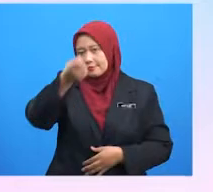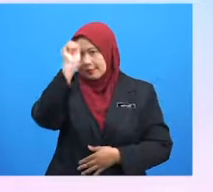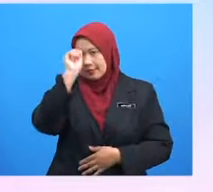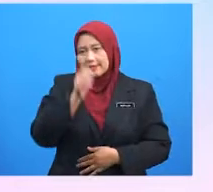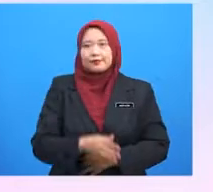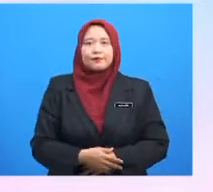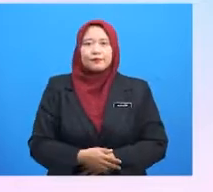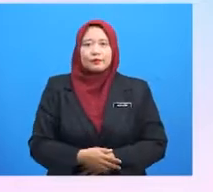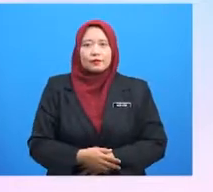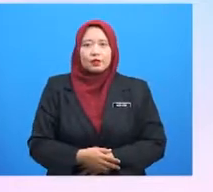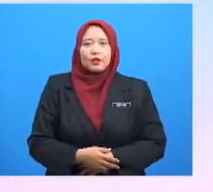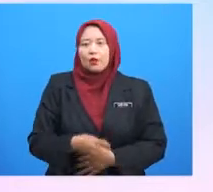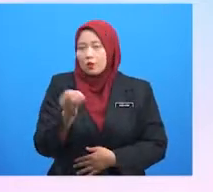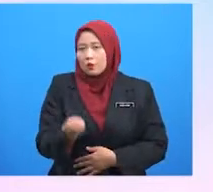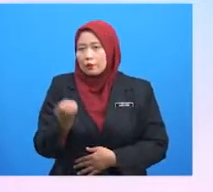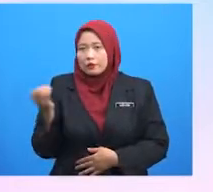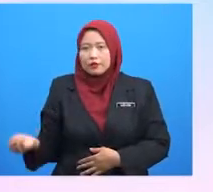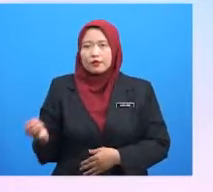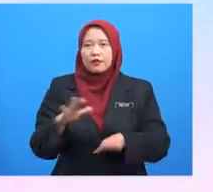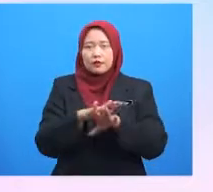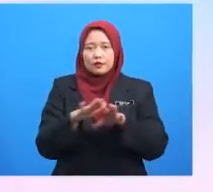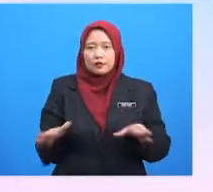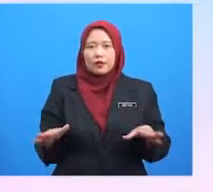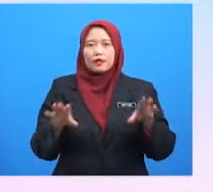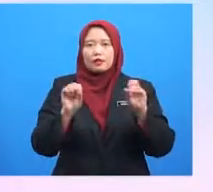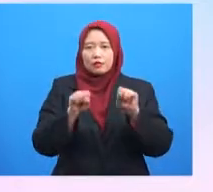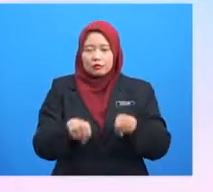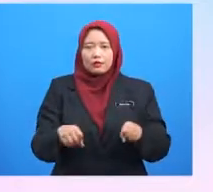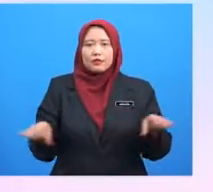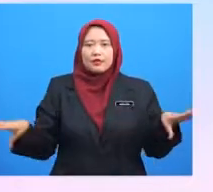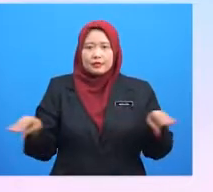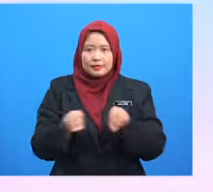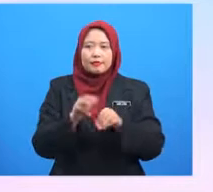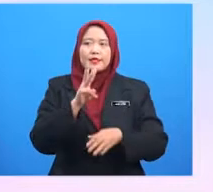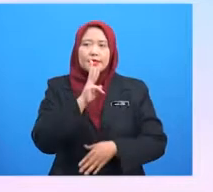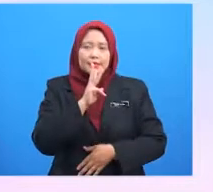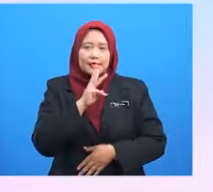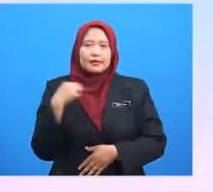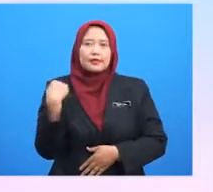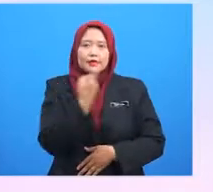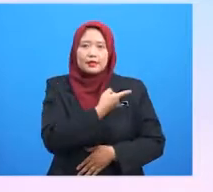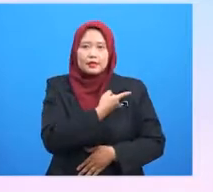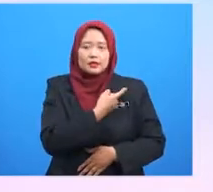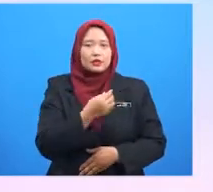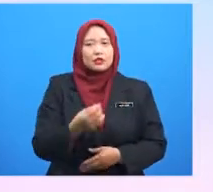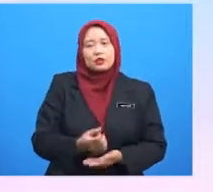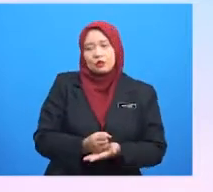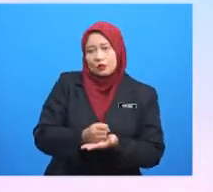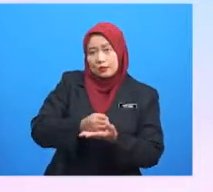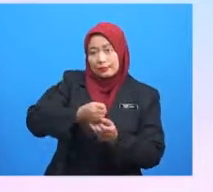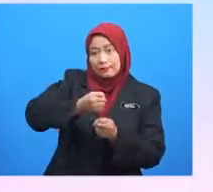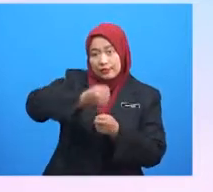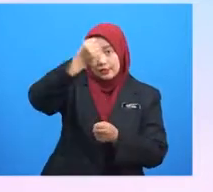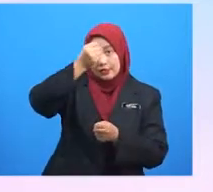Dan kepentingan objek yang tidak boleh menyerap air pula ialah kita menggunakan payung